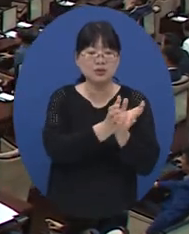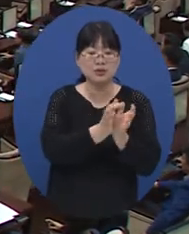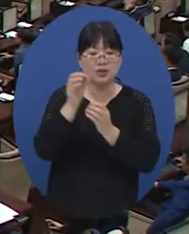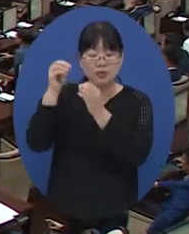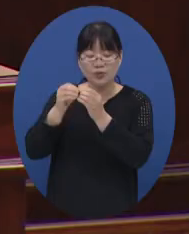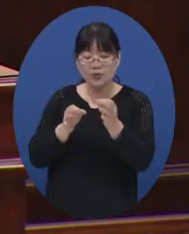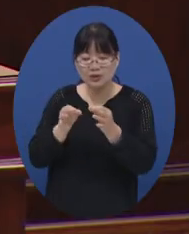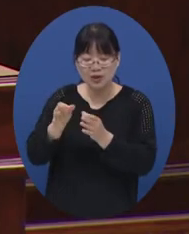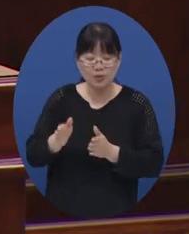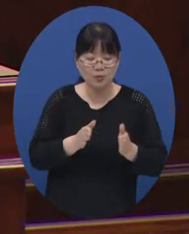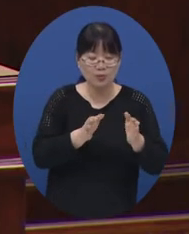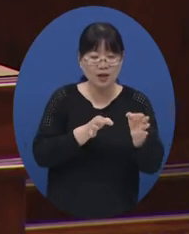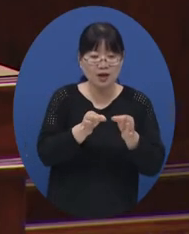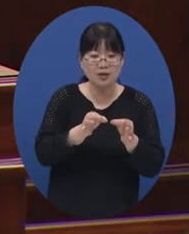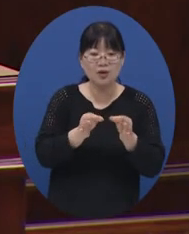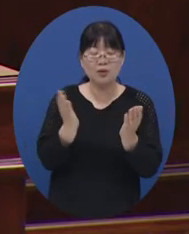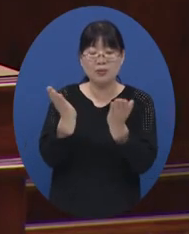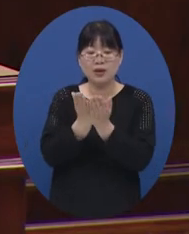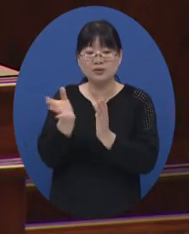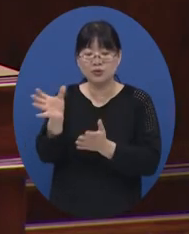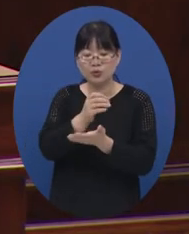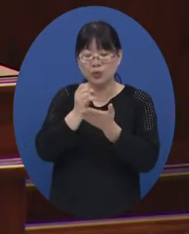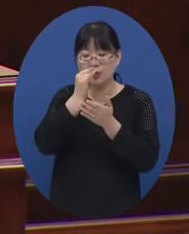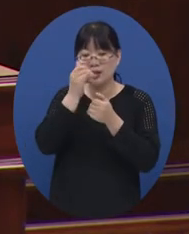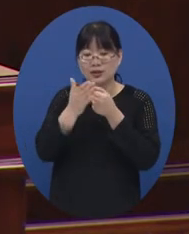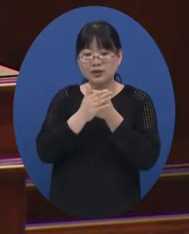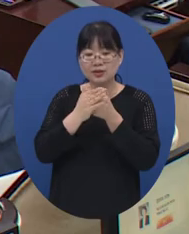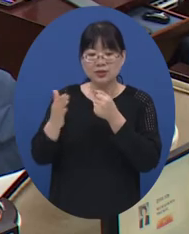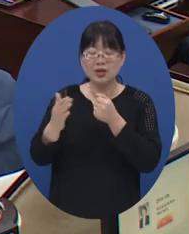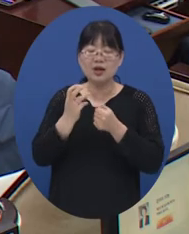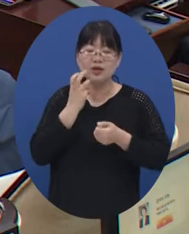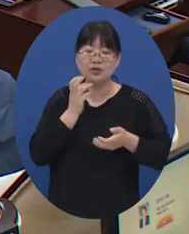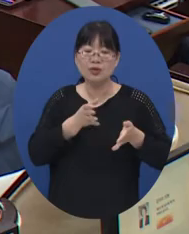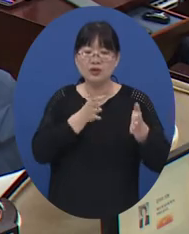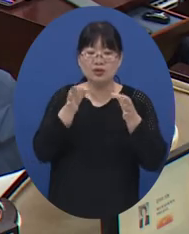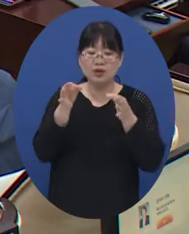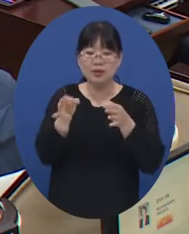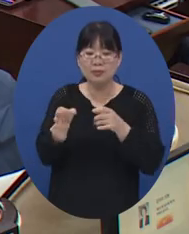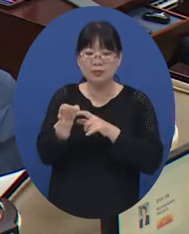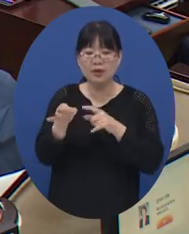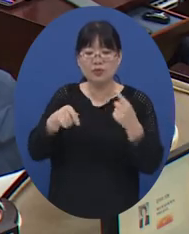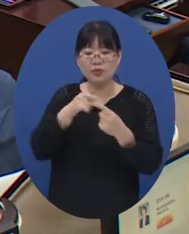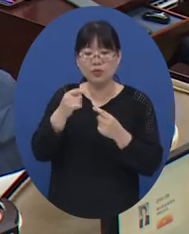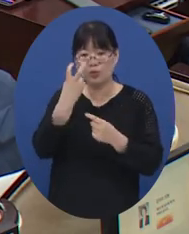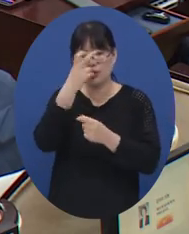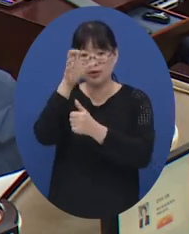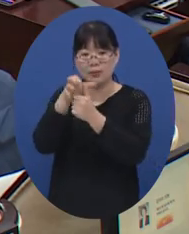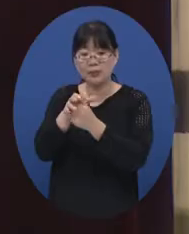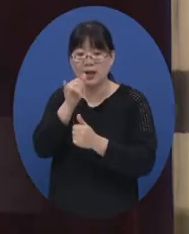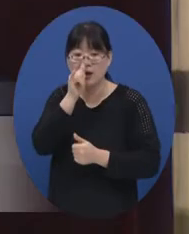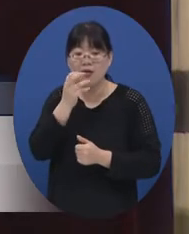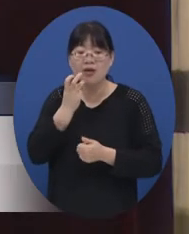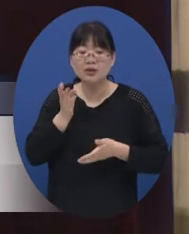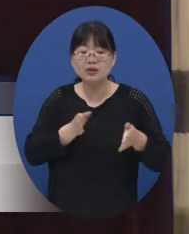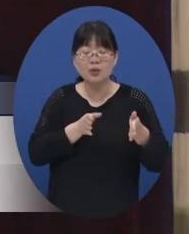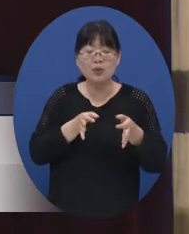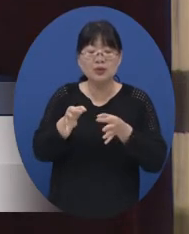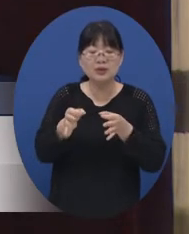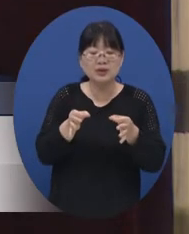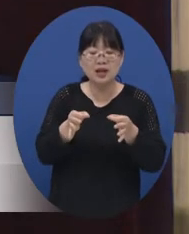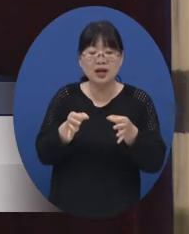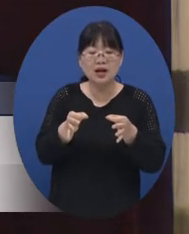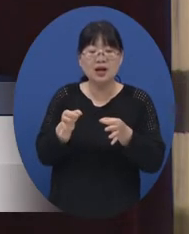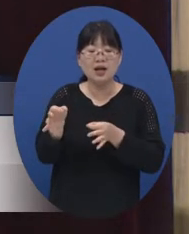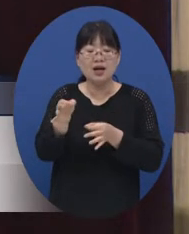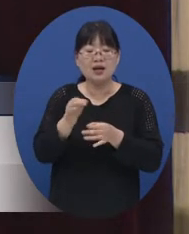골목 상권에 대한 맞춤형 지원을 총괄하는 것으로 경기 지역화폐 운영과 관리를 전담할 것으로 보입니다 경기도 시장